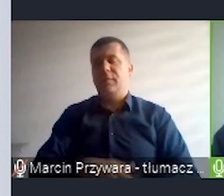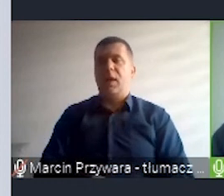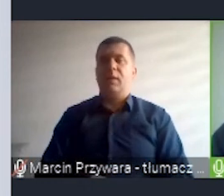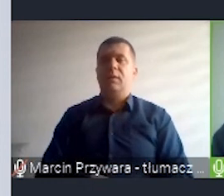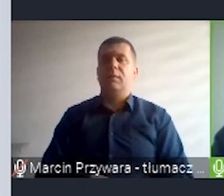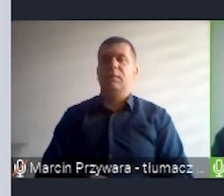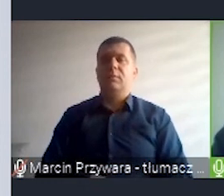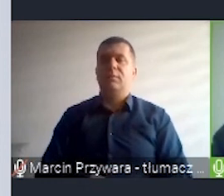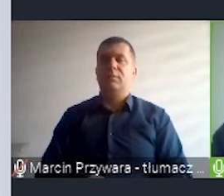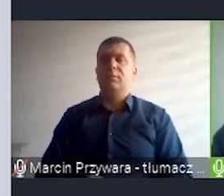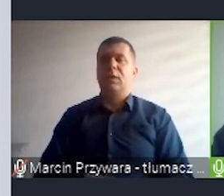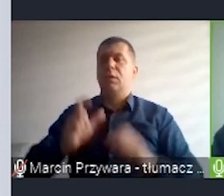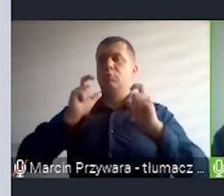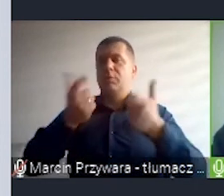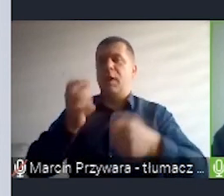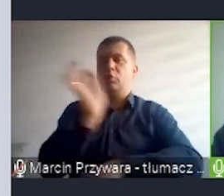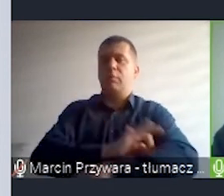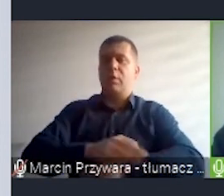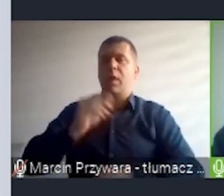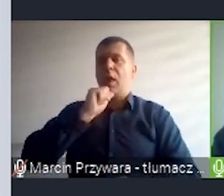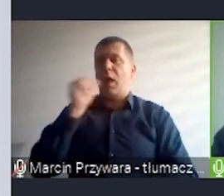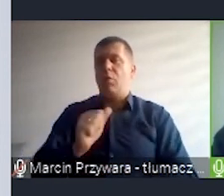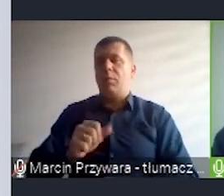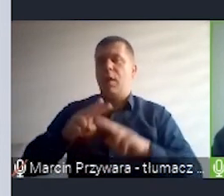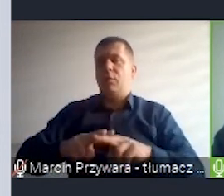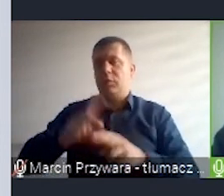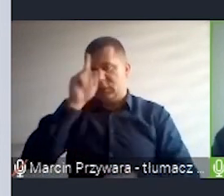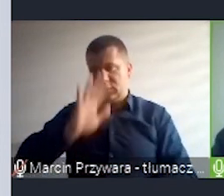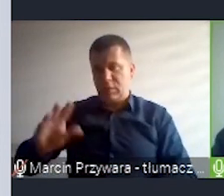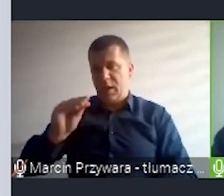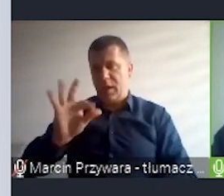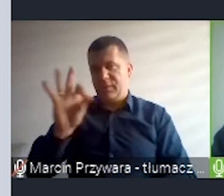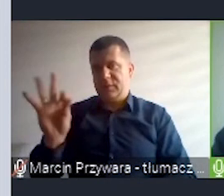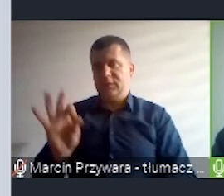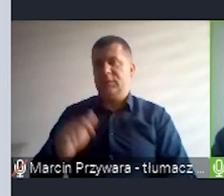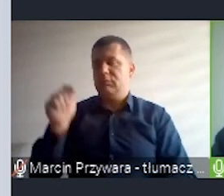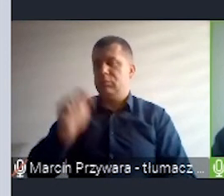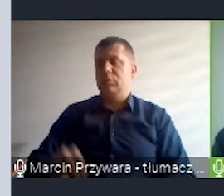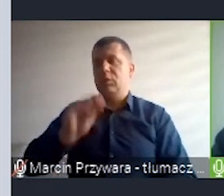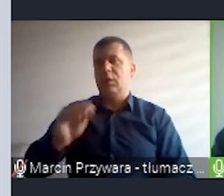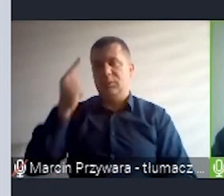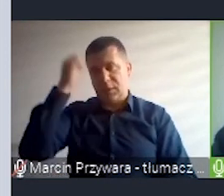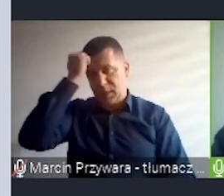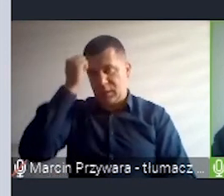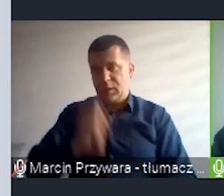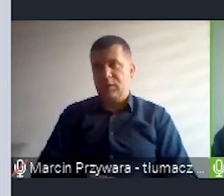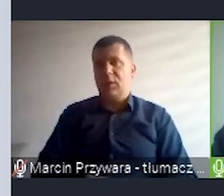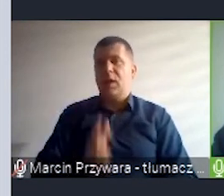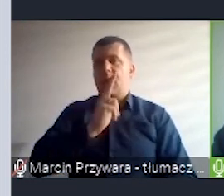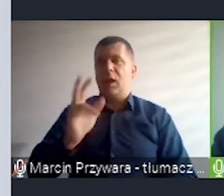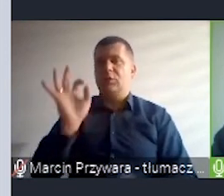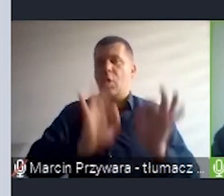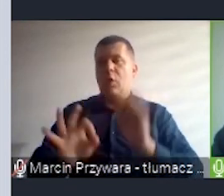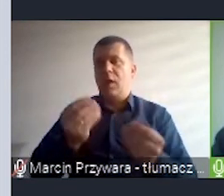W przypadku projektów Europejskiego Funduszu Społecznego musicie jeszcze Państwo pamiętać, że każda